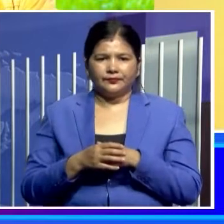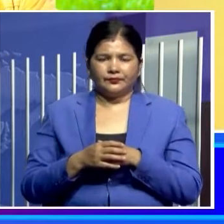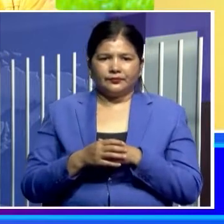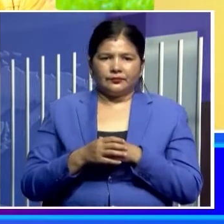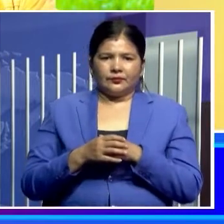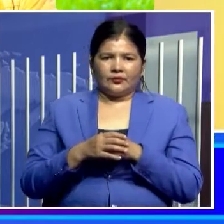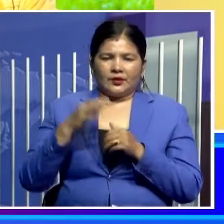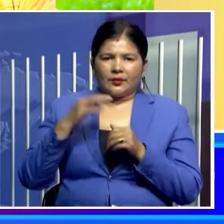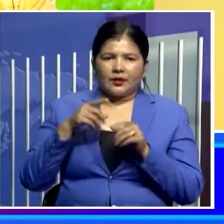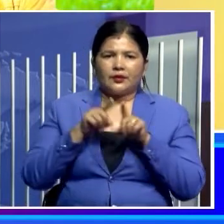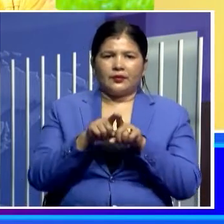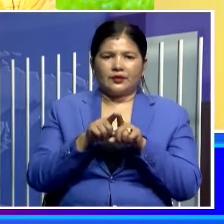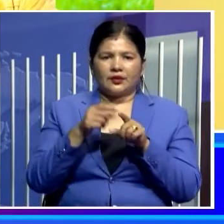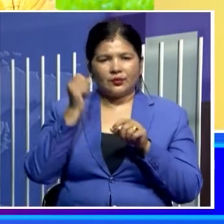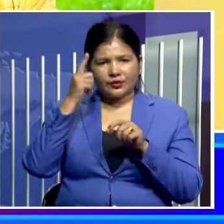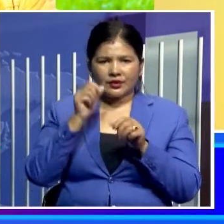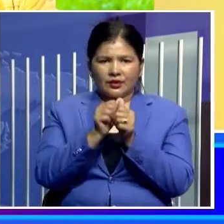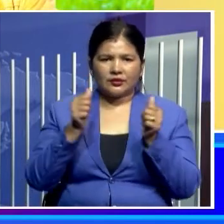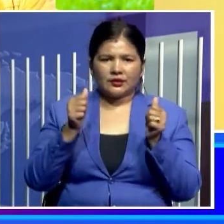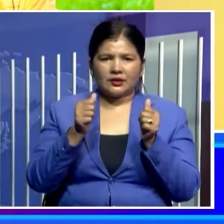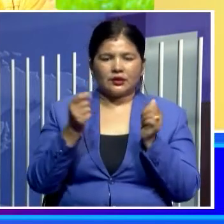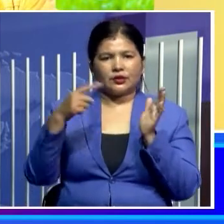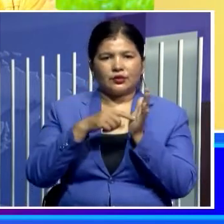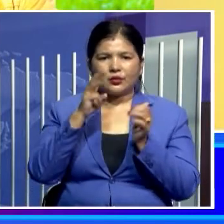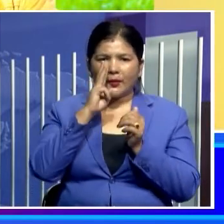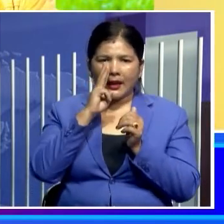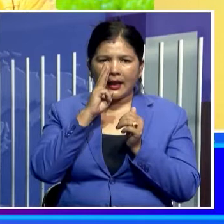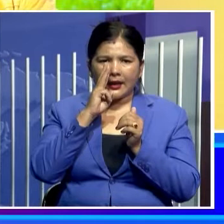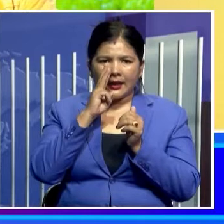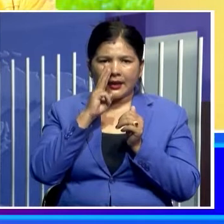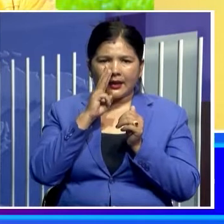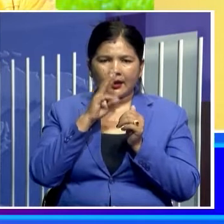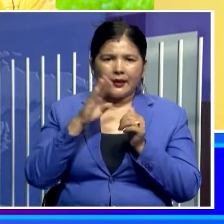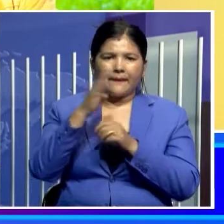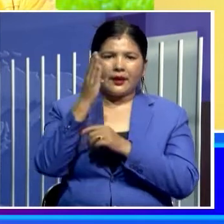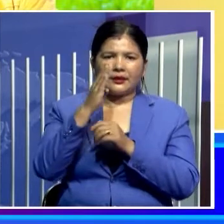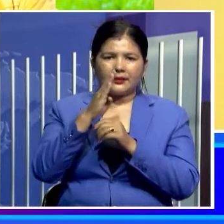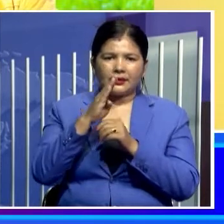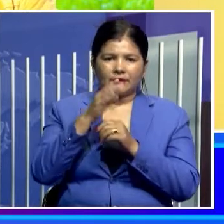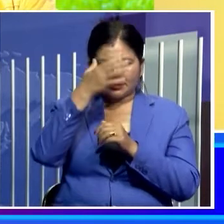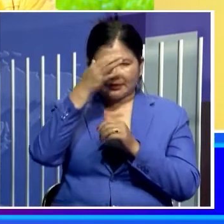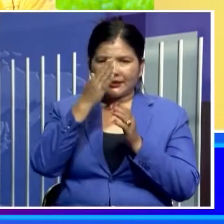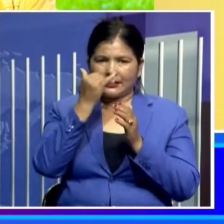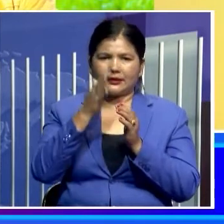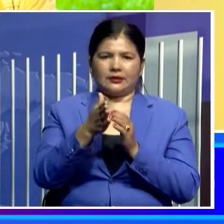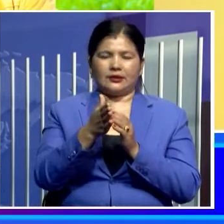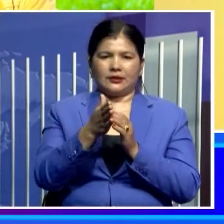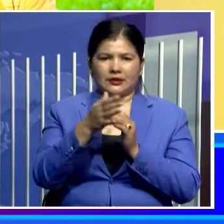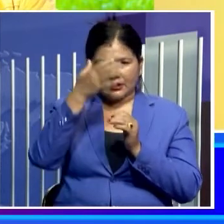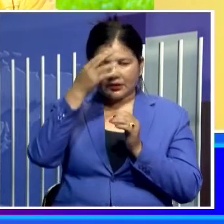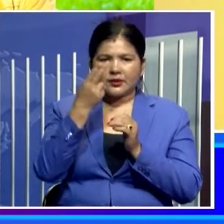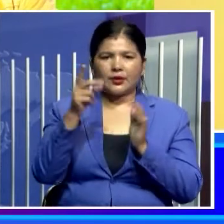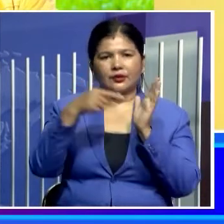पनि पुरुषोत्तमजी, मैले बुझेअनुसार सुरुवातमा भौगोलिक विकृतताका कारणले गर्दाखेरि त्यहाँ मतपेटिका सङ्कलनमै केही समस्या